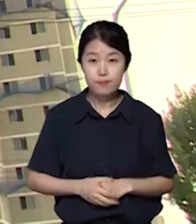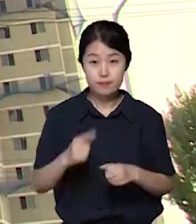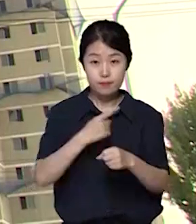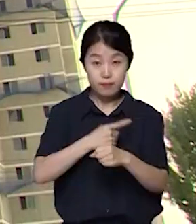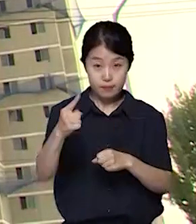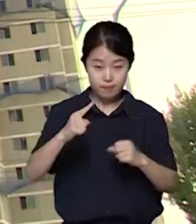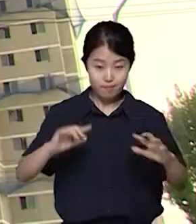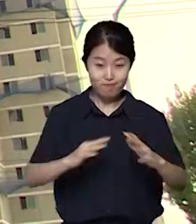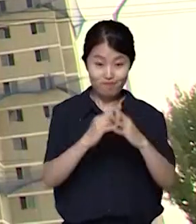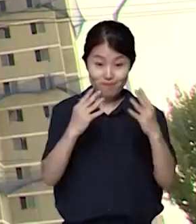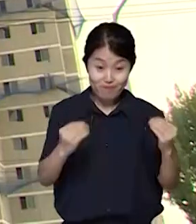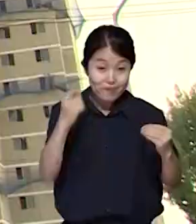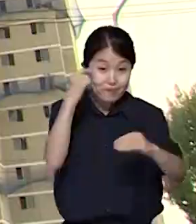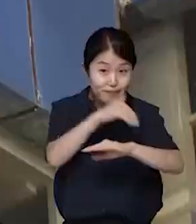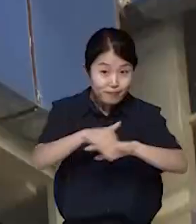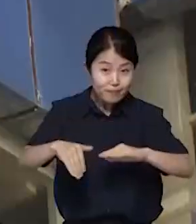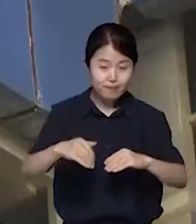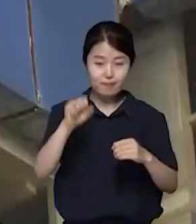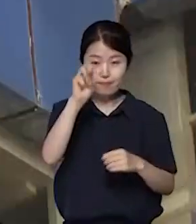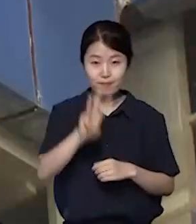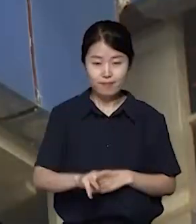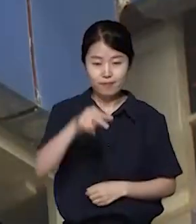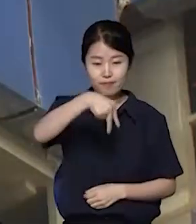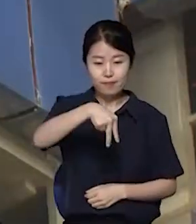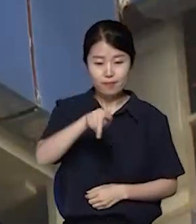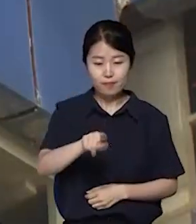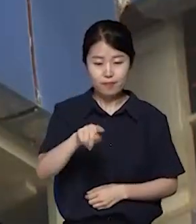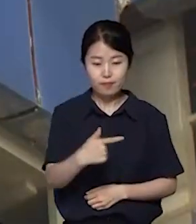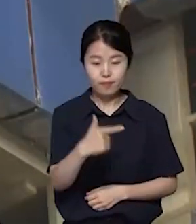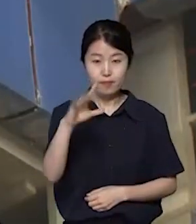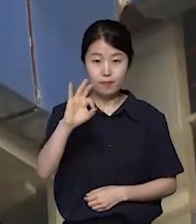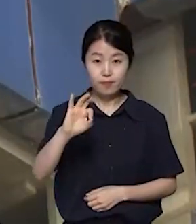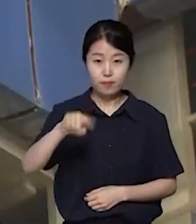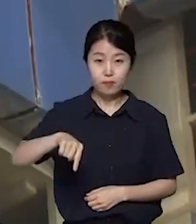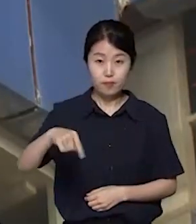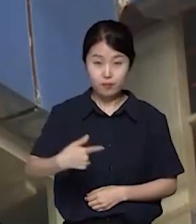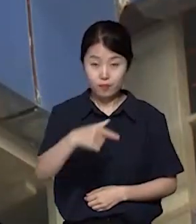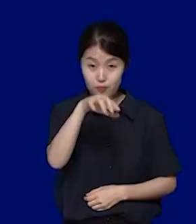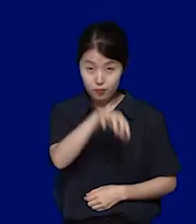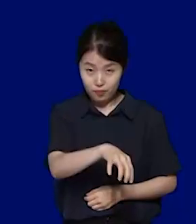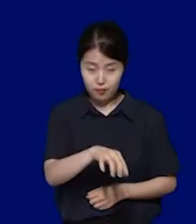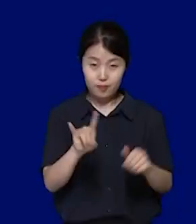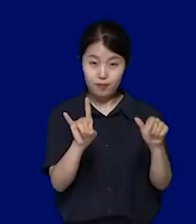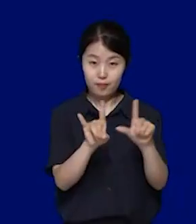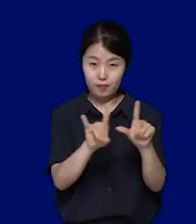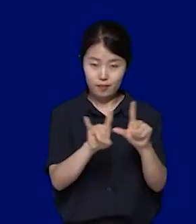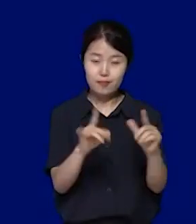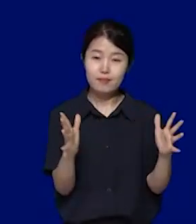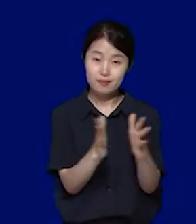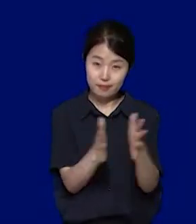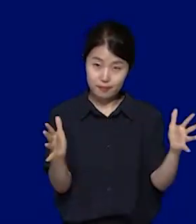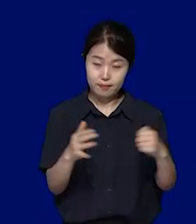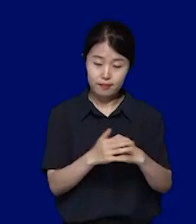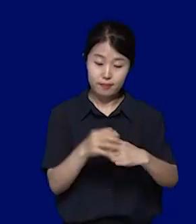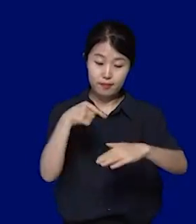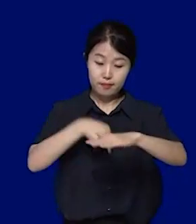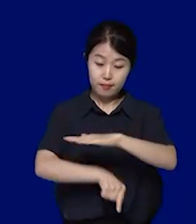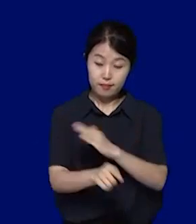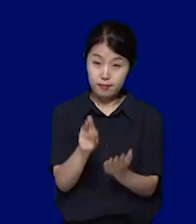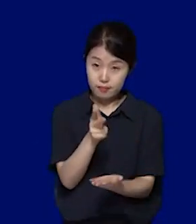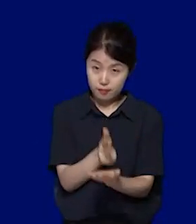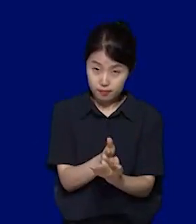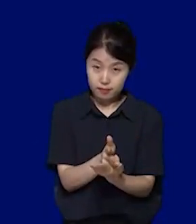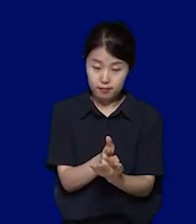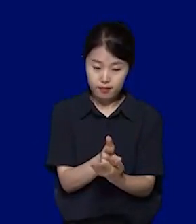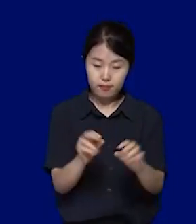내년 준공 예정인 광주 선운 2지구 LH 임대아파트 공사 현장입니다. 이 아파트 지하 주차장은 보가